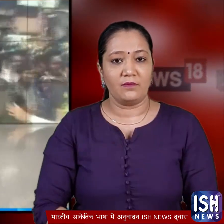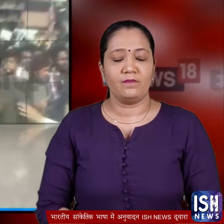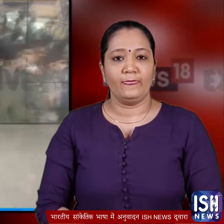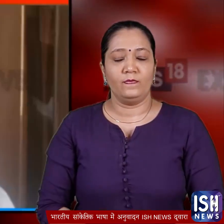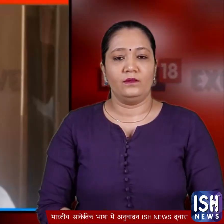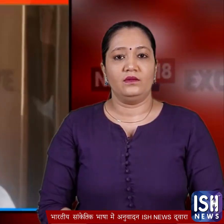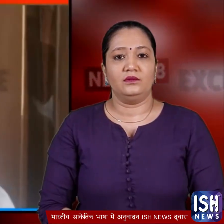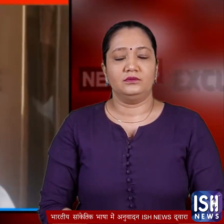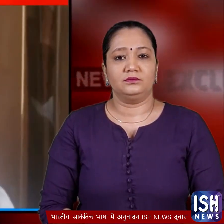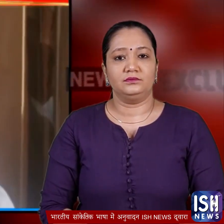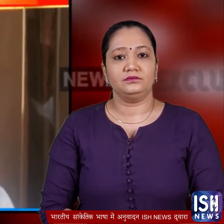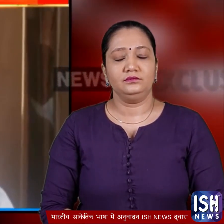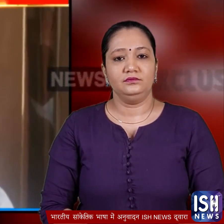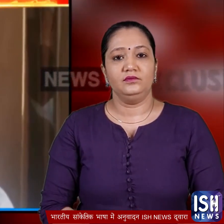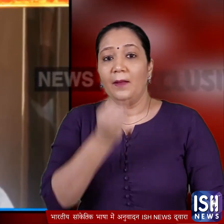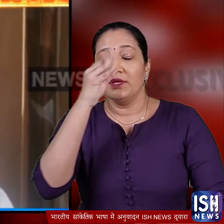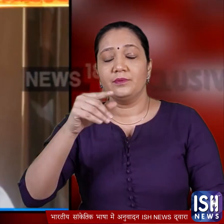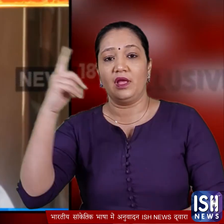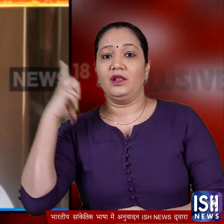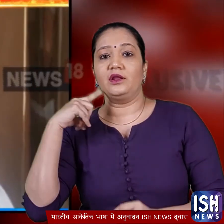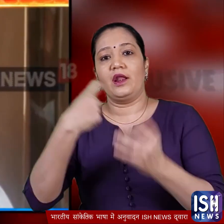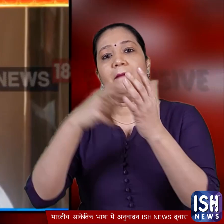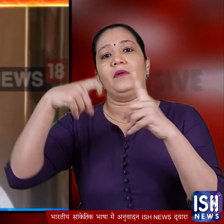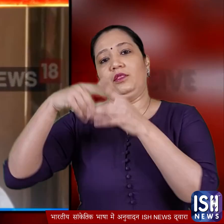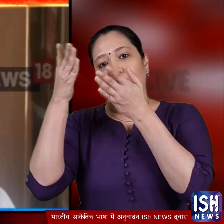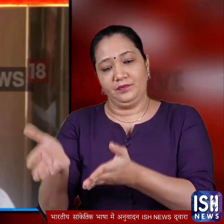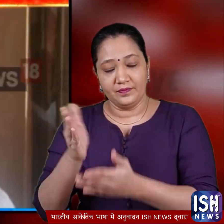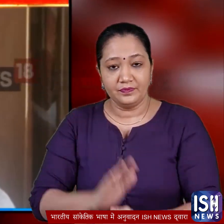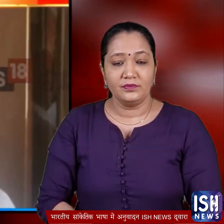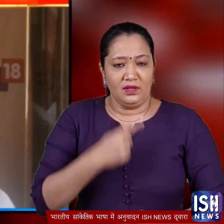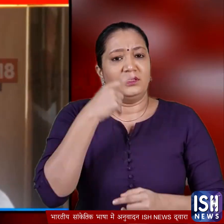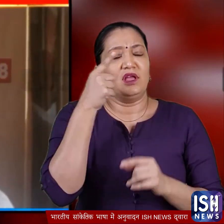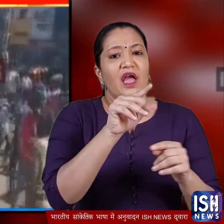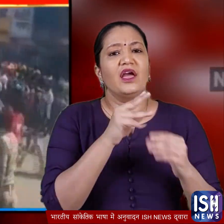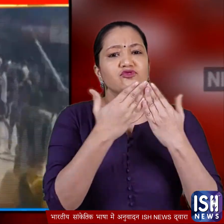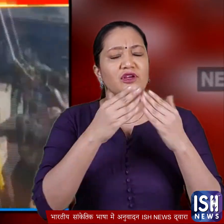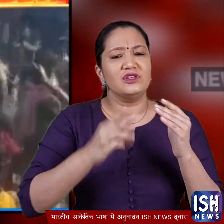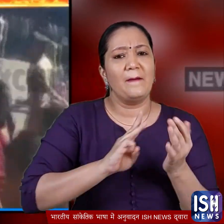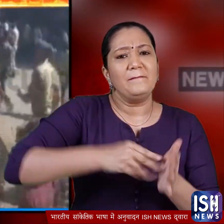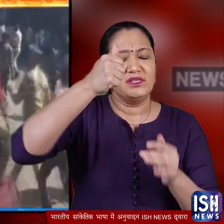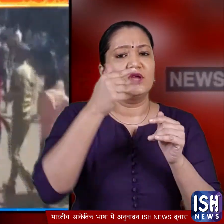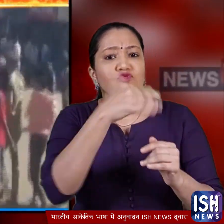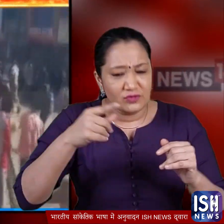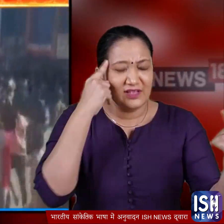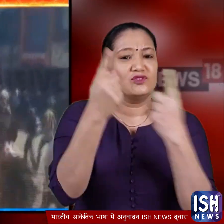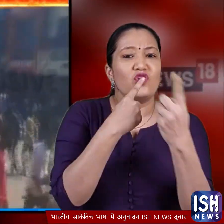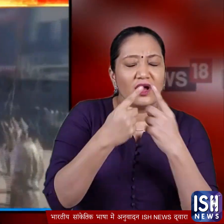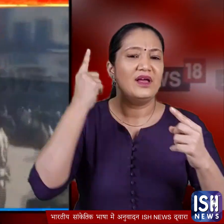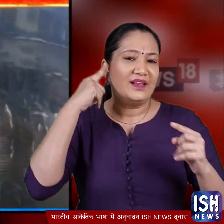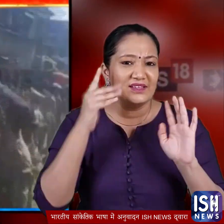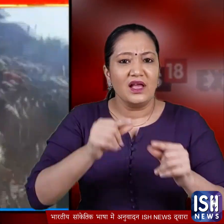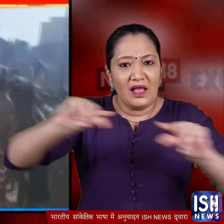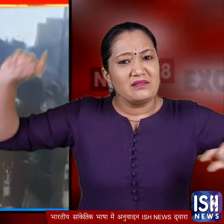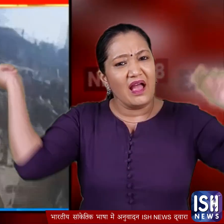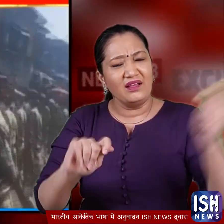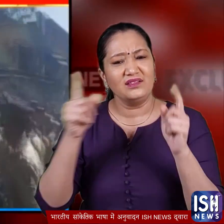गई, जिसका मोर्चा संभाला बीजेपी नेता राम कदम ने। उन्होंने आरोप लगाया कि शिक्षा मंत्री ने छात्रों की बात सुनने के बजाय